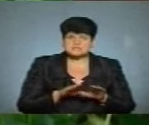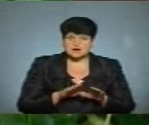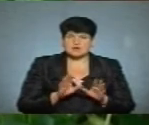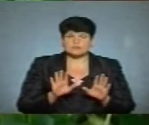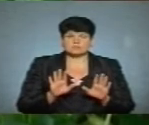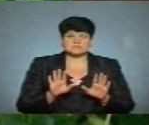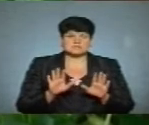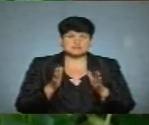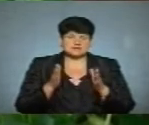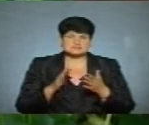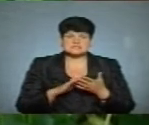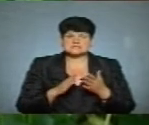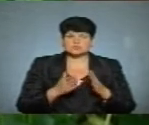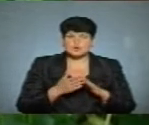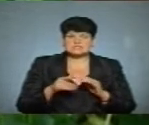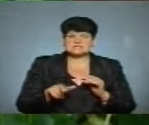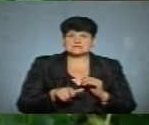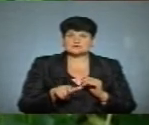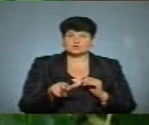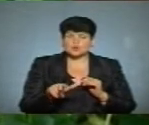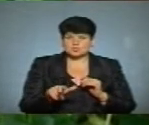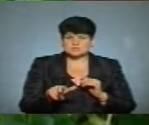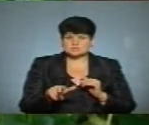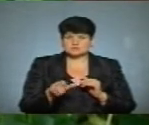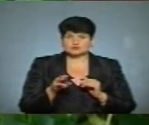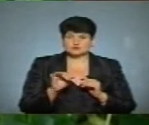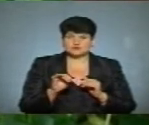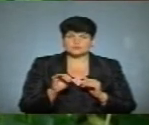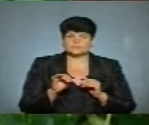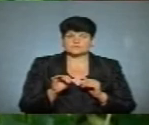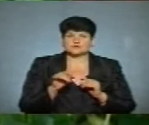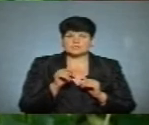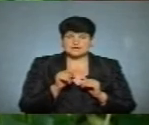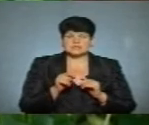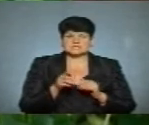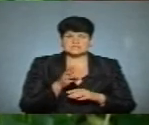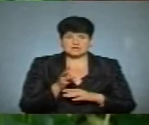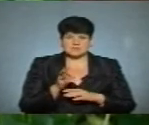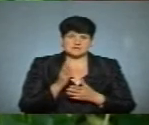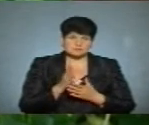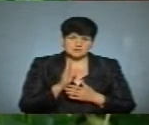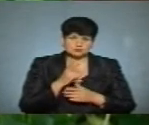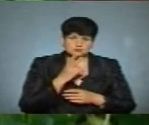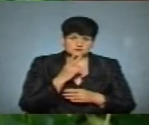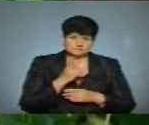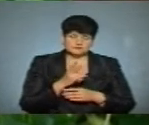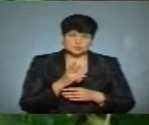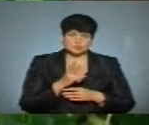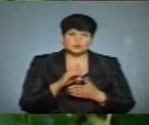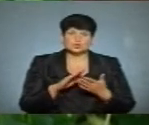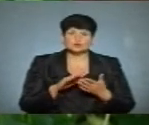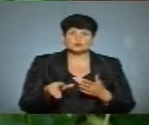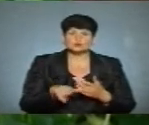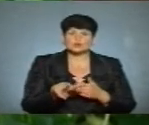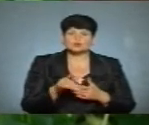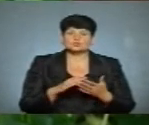стається якась ситуація на дорозі, то з ракурсу однієї з тих камер має бути видно так само дорожню обстановку